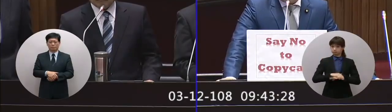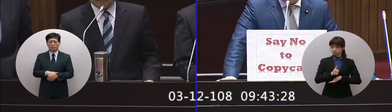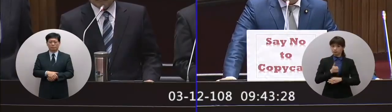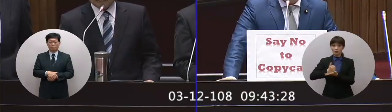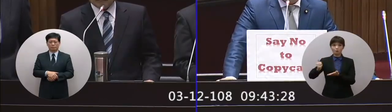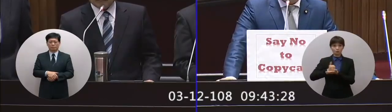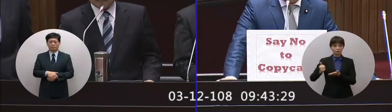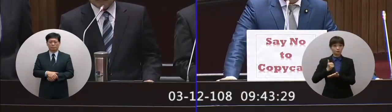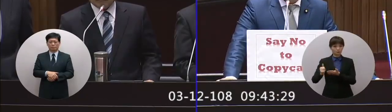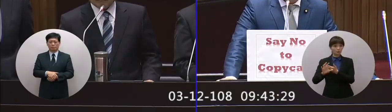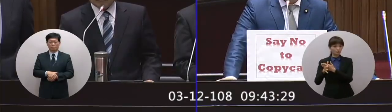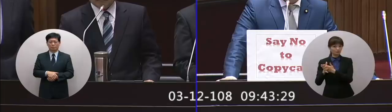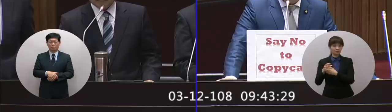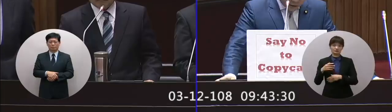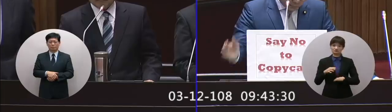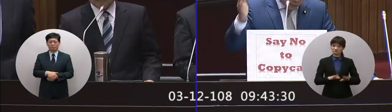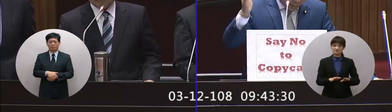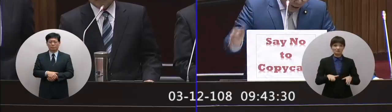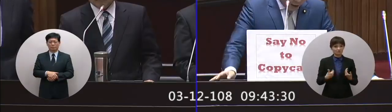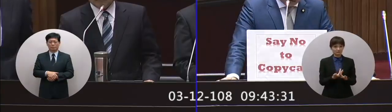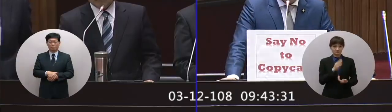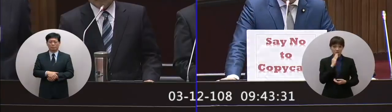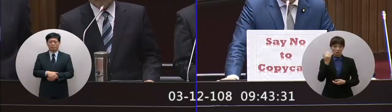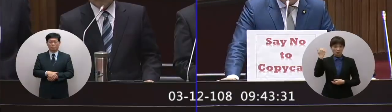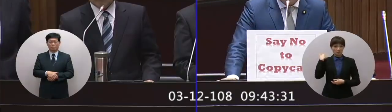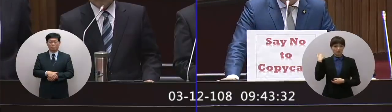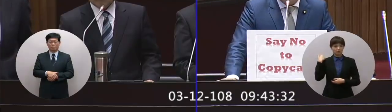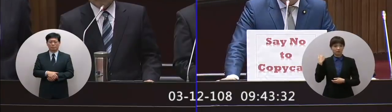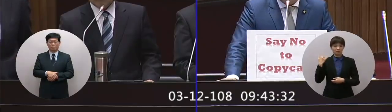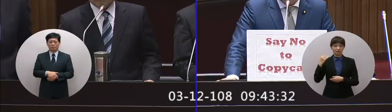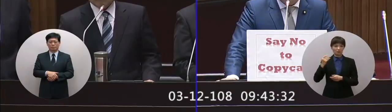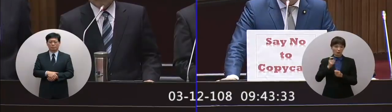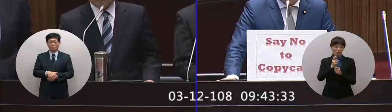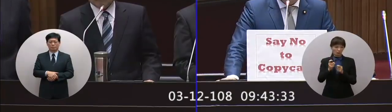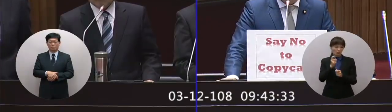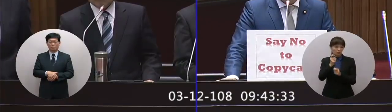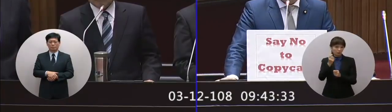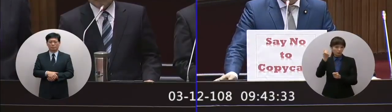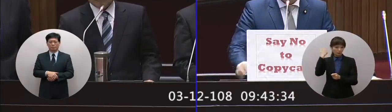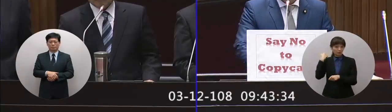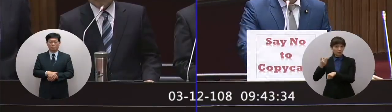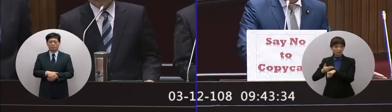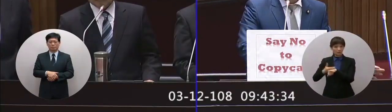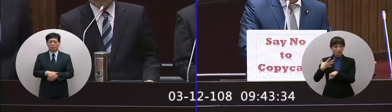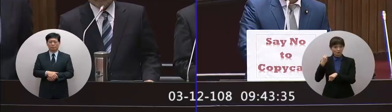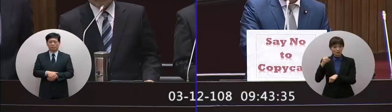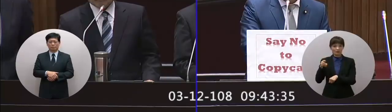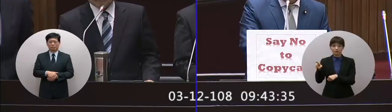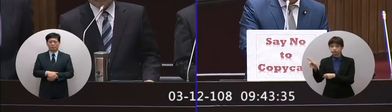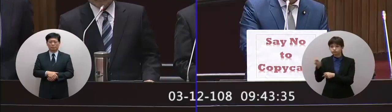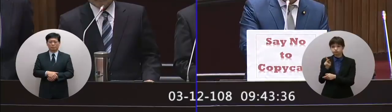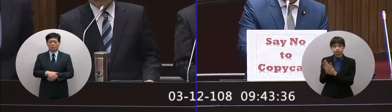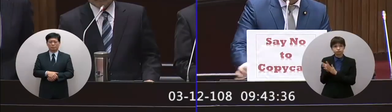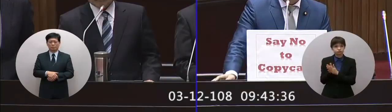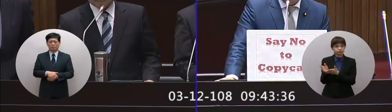别人十年前的技术在用，所以这部分我们要好好的来去做一个关注，好不好？